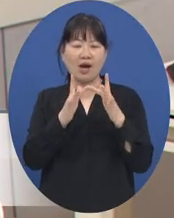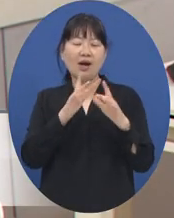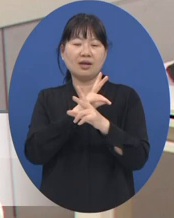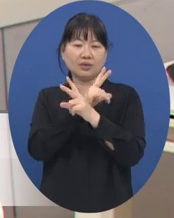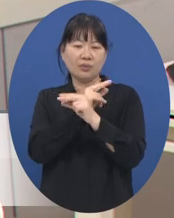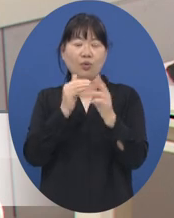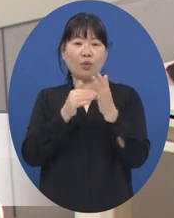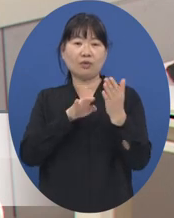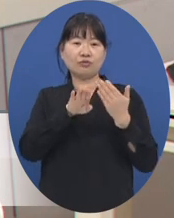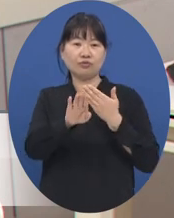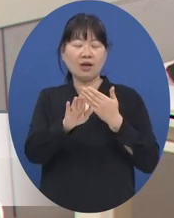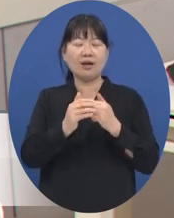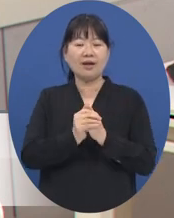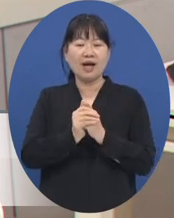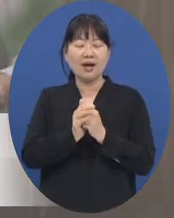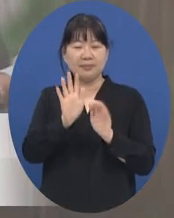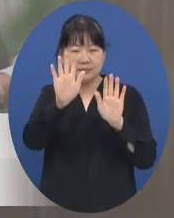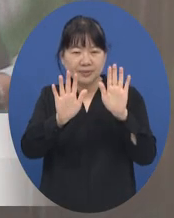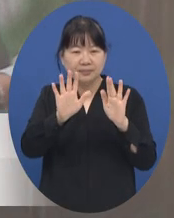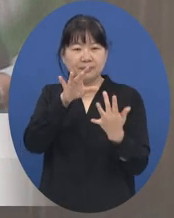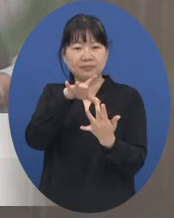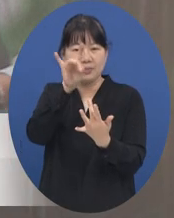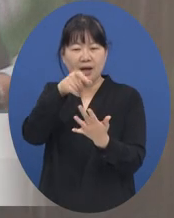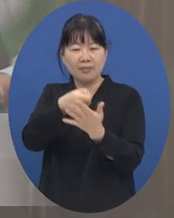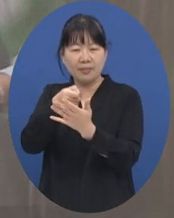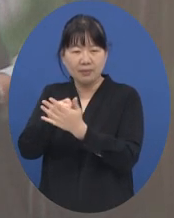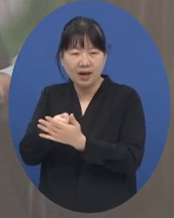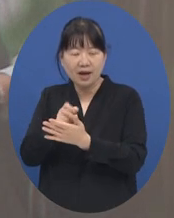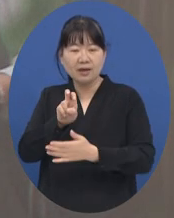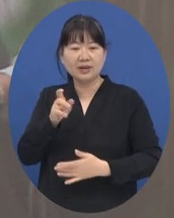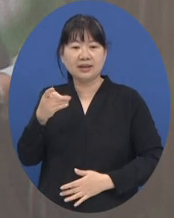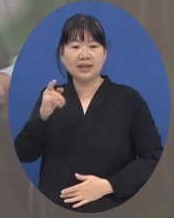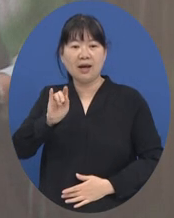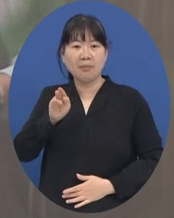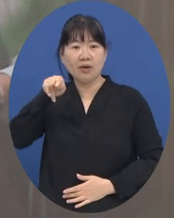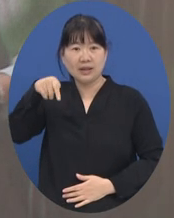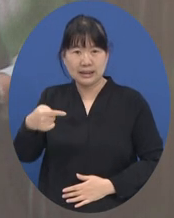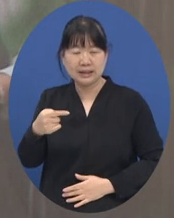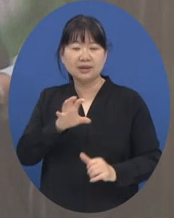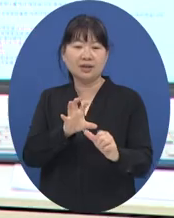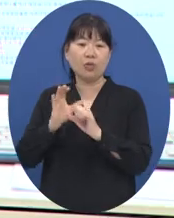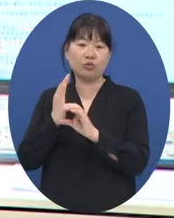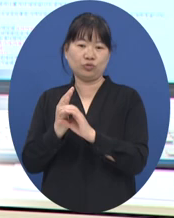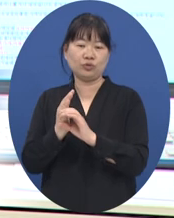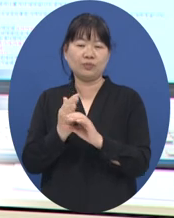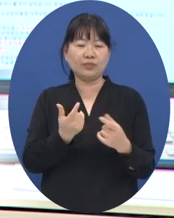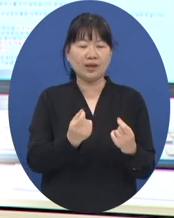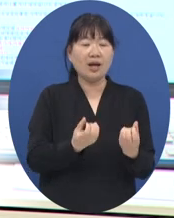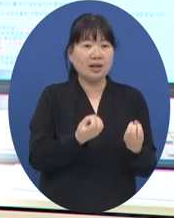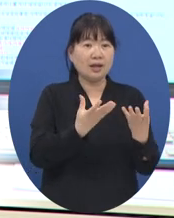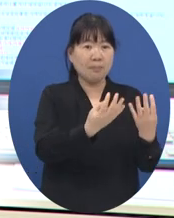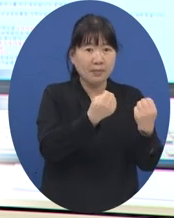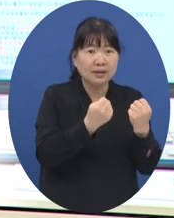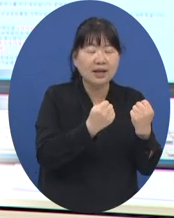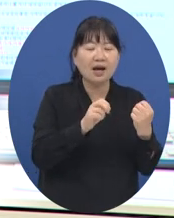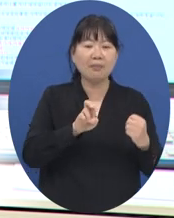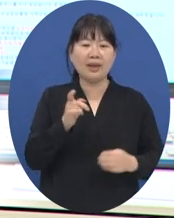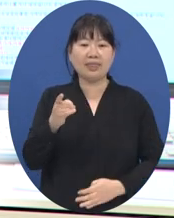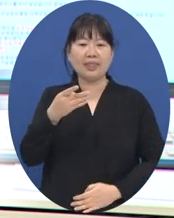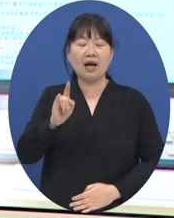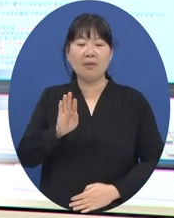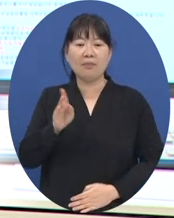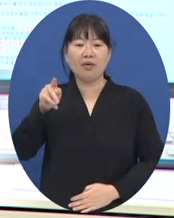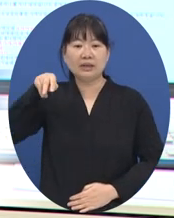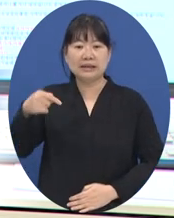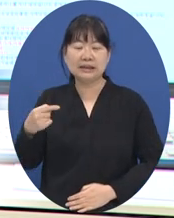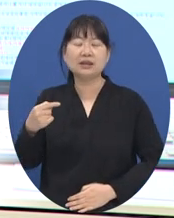접속을 하고 캐릭터를 지정해 이 메타버스에 올라타 있습니다. 이런 행사가 많을수록 메타버스 안에서 있는